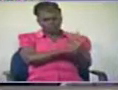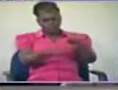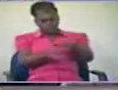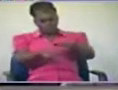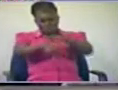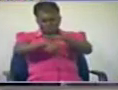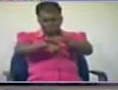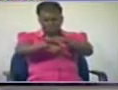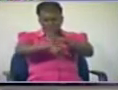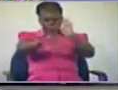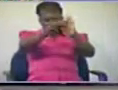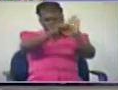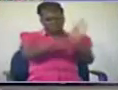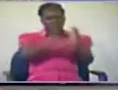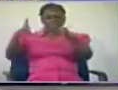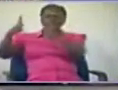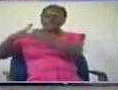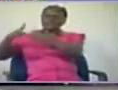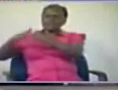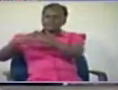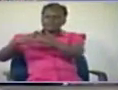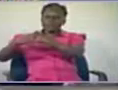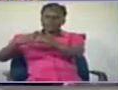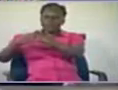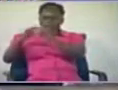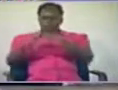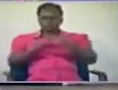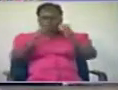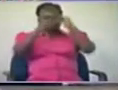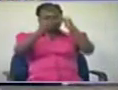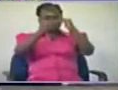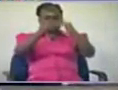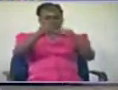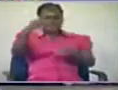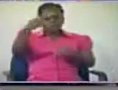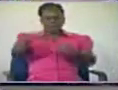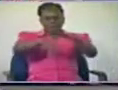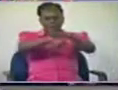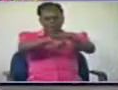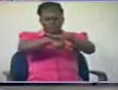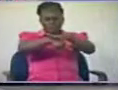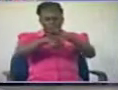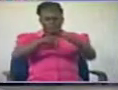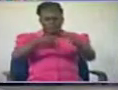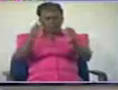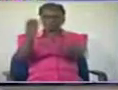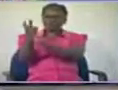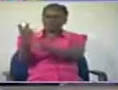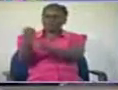primary, tuko na masomo tisa. Kwenda upper primary, tukaongezea yakawa